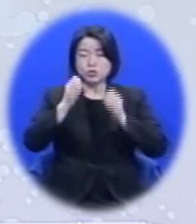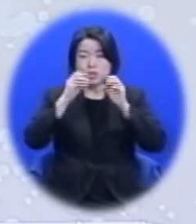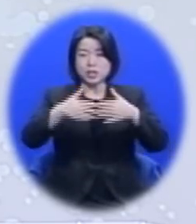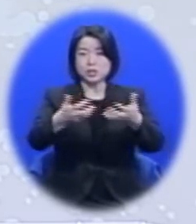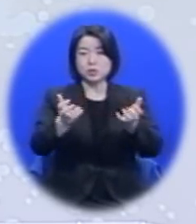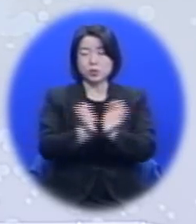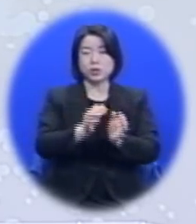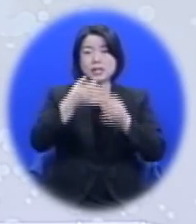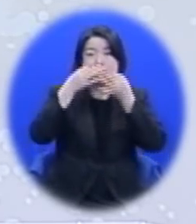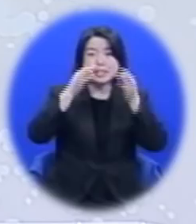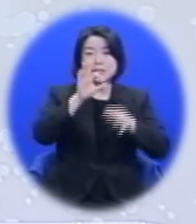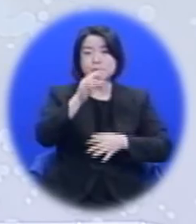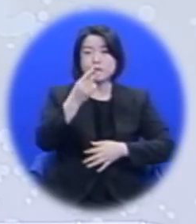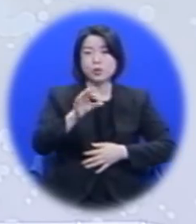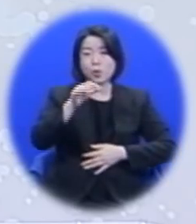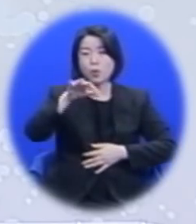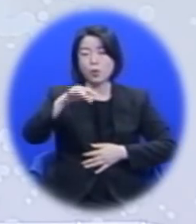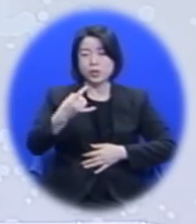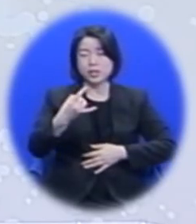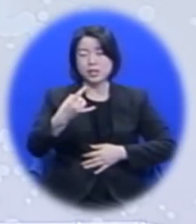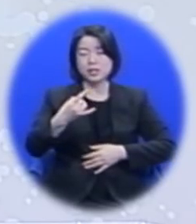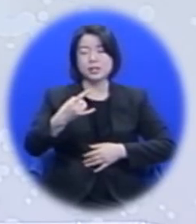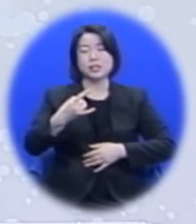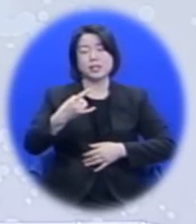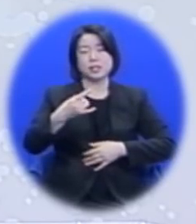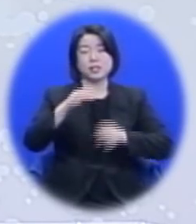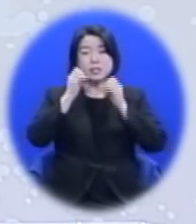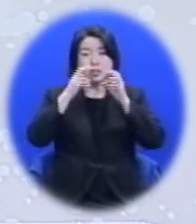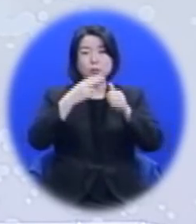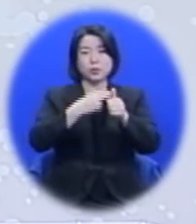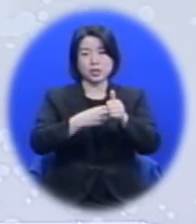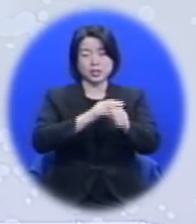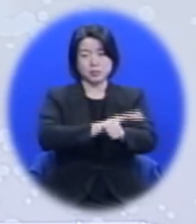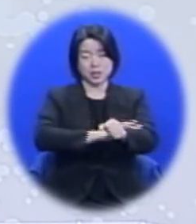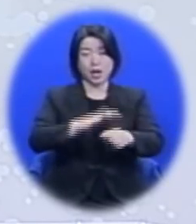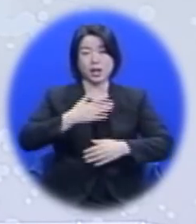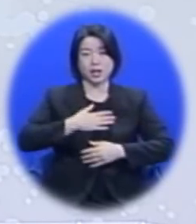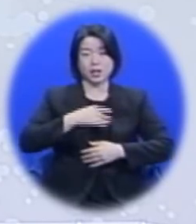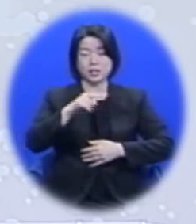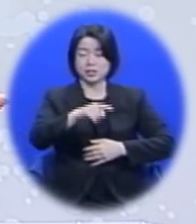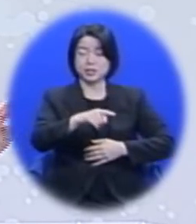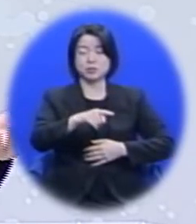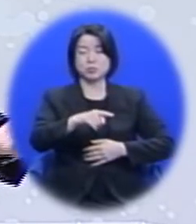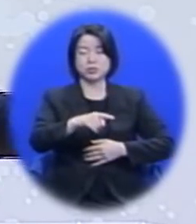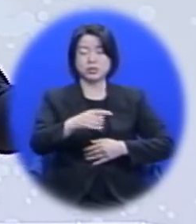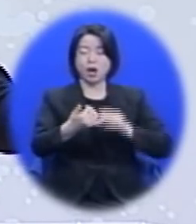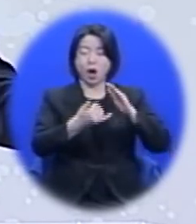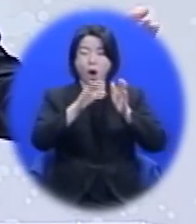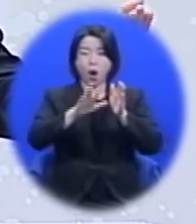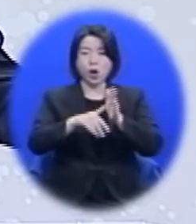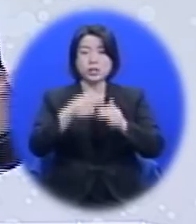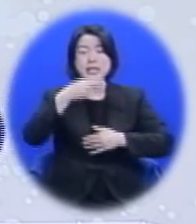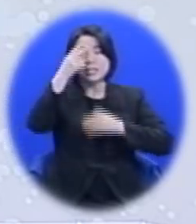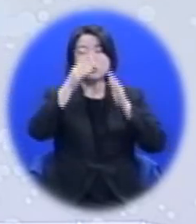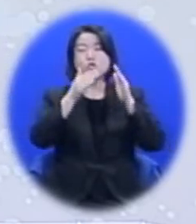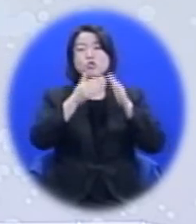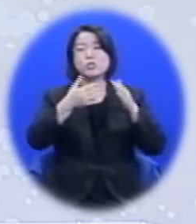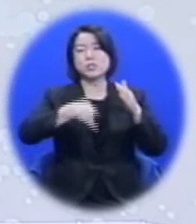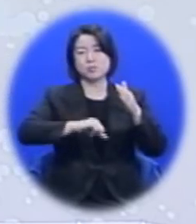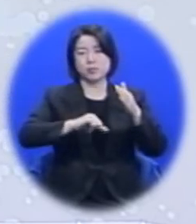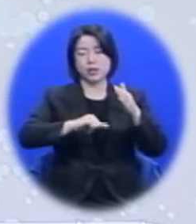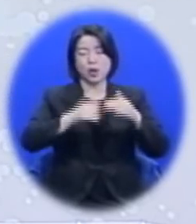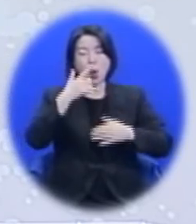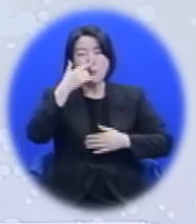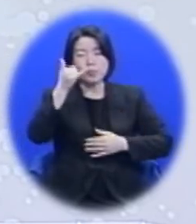선교사님, 우리 교인들은 너무 잘 아실 겁니다. 그분은 술집 아들이었고 어려서부터 부모의 사랑조차 받아보지